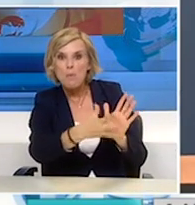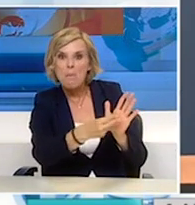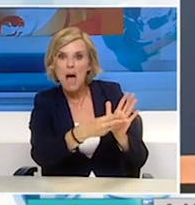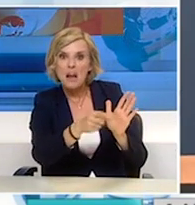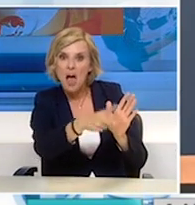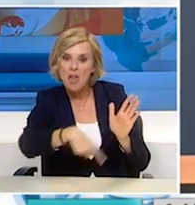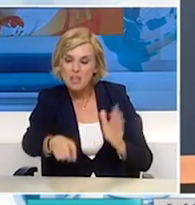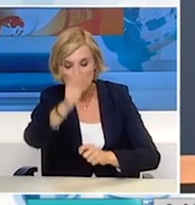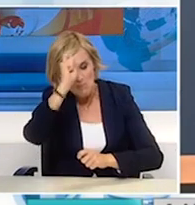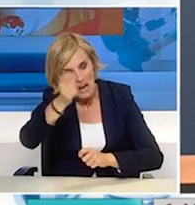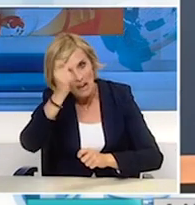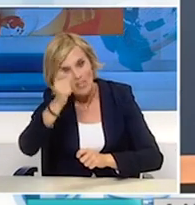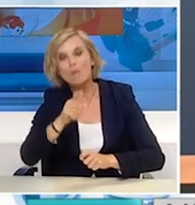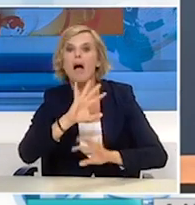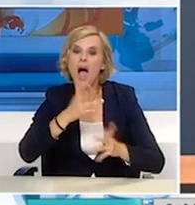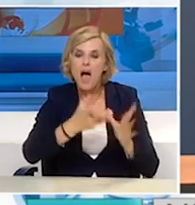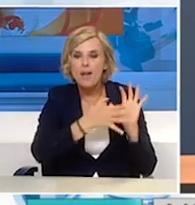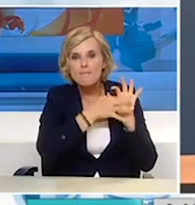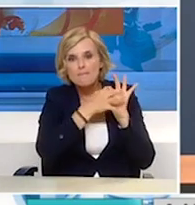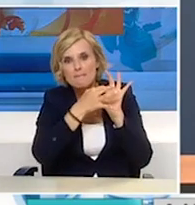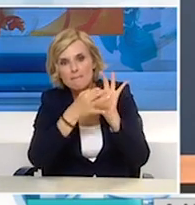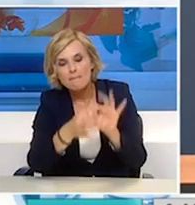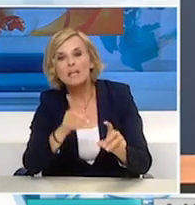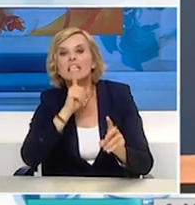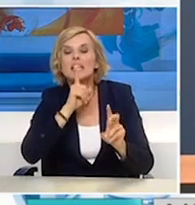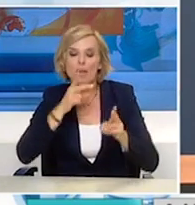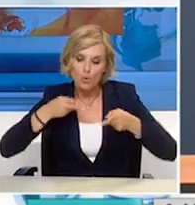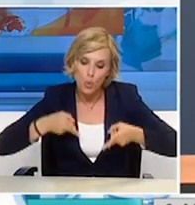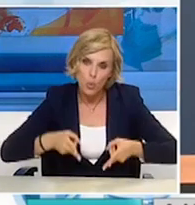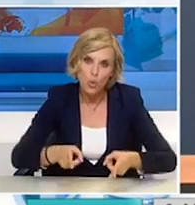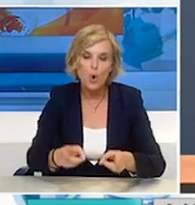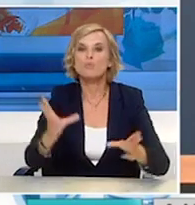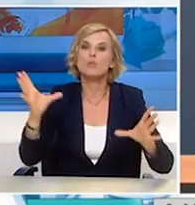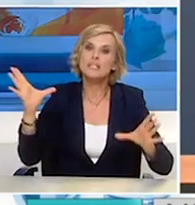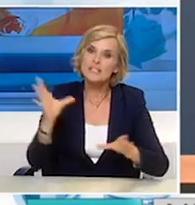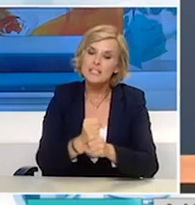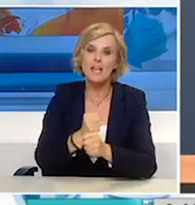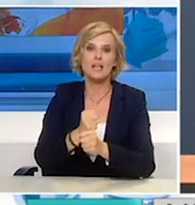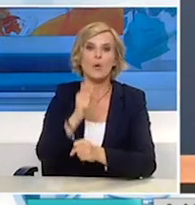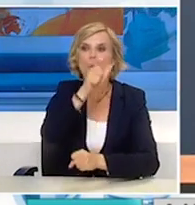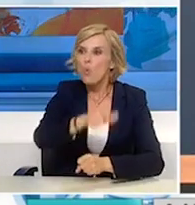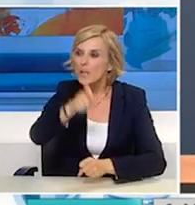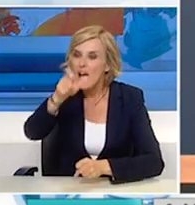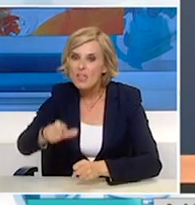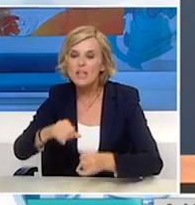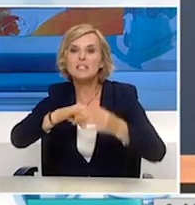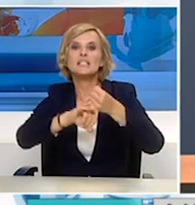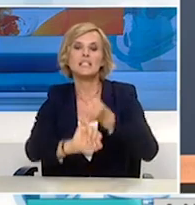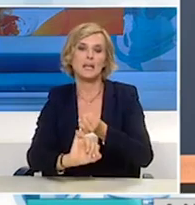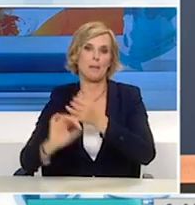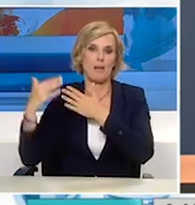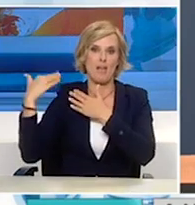μίμηση. Συνεχίζουμε όμως να ακολουθούμε την ίδια πορεία. Συνεχίζουμε να κερδίζουμε καθημερινά ο καθένας το δικό του στοίχημα